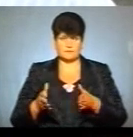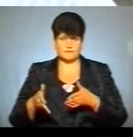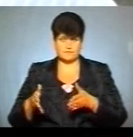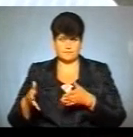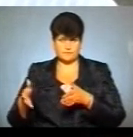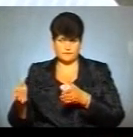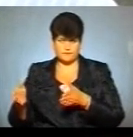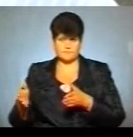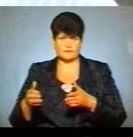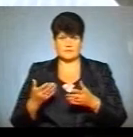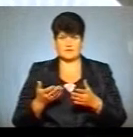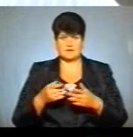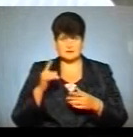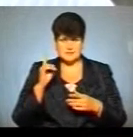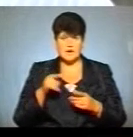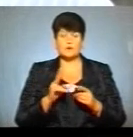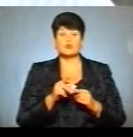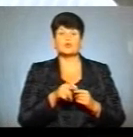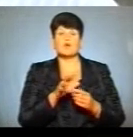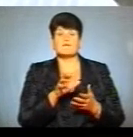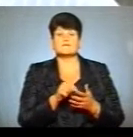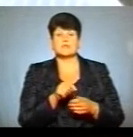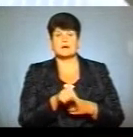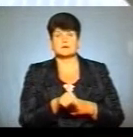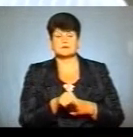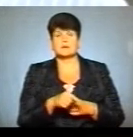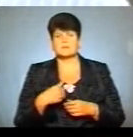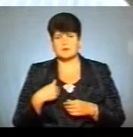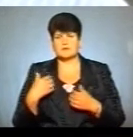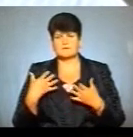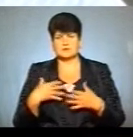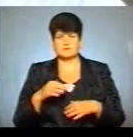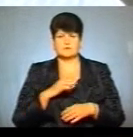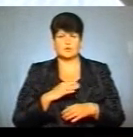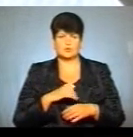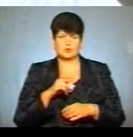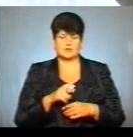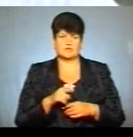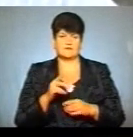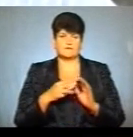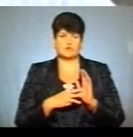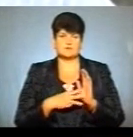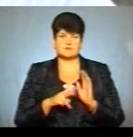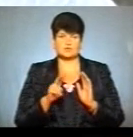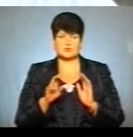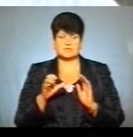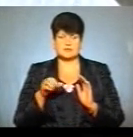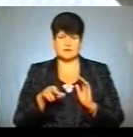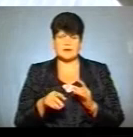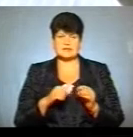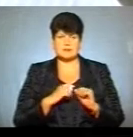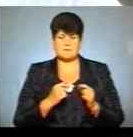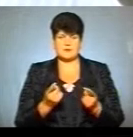відомих, де відомі власники цих земельних ділянок, то ми вже застосовуємо до них статтю 82, в принципі, стараємося притягнути